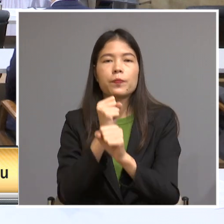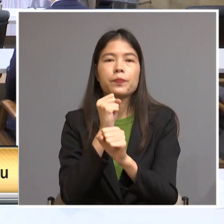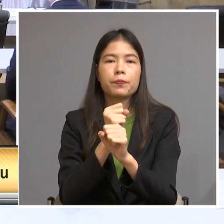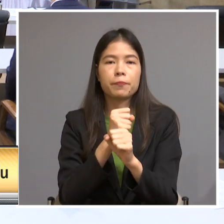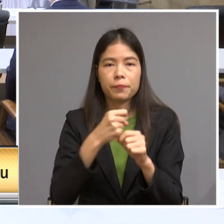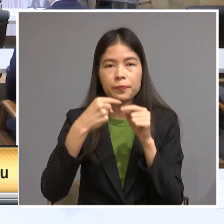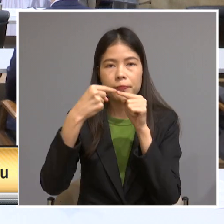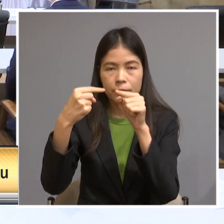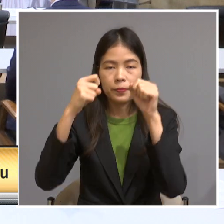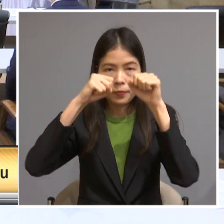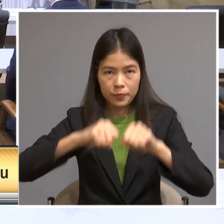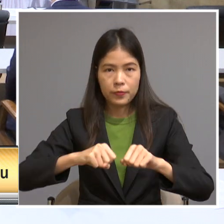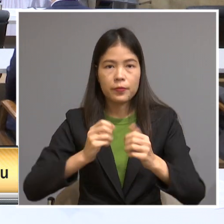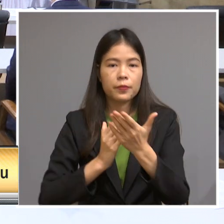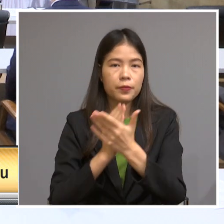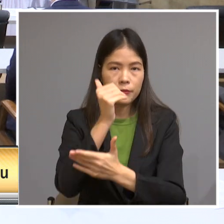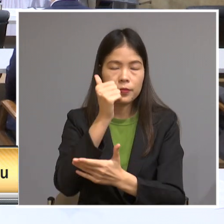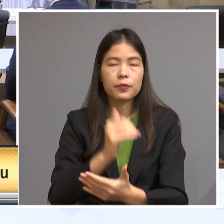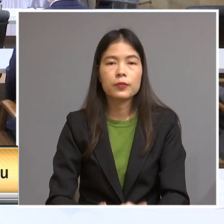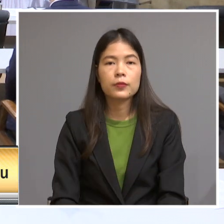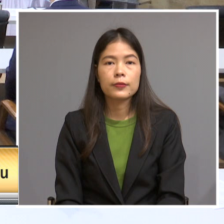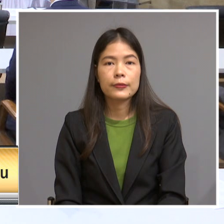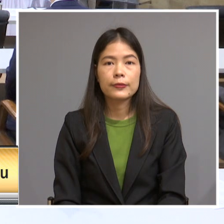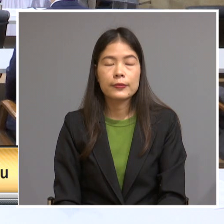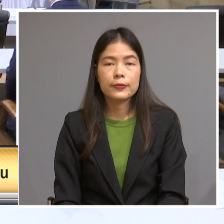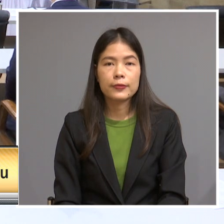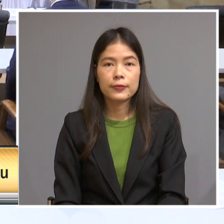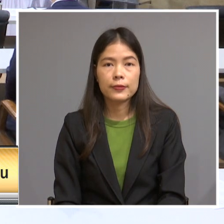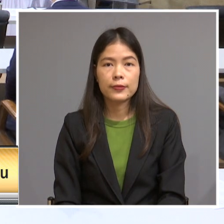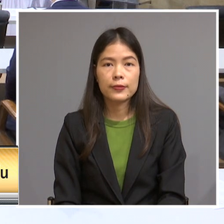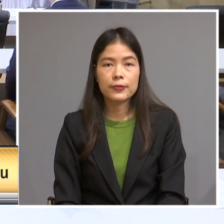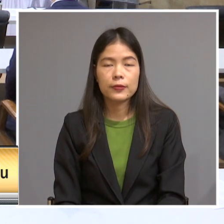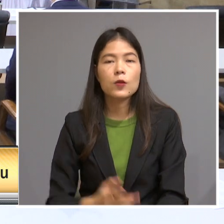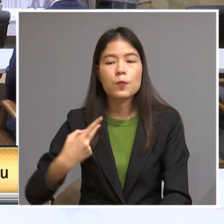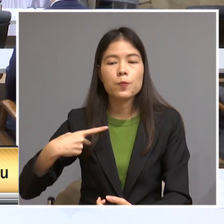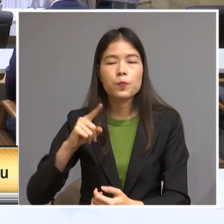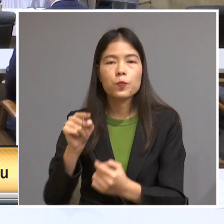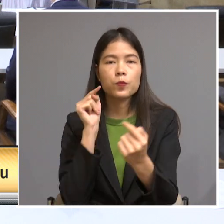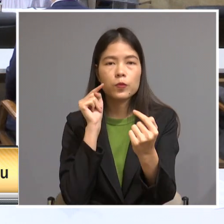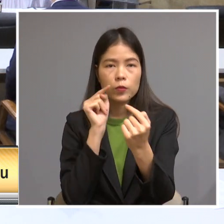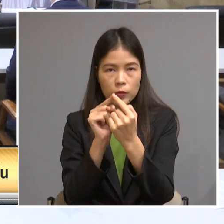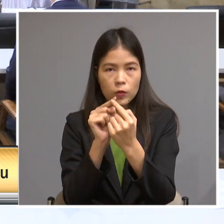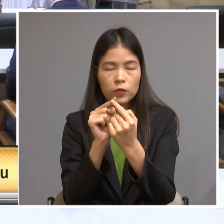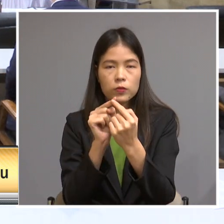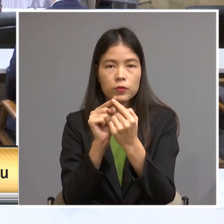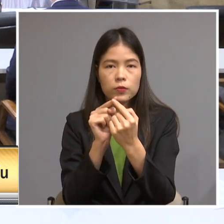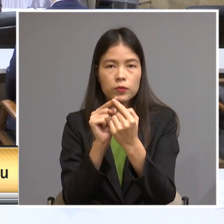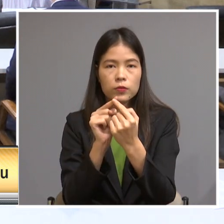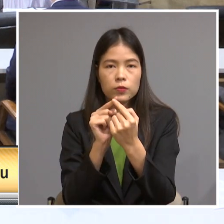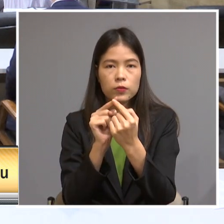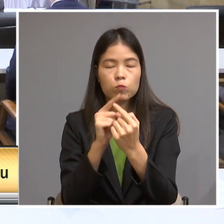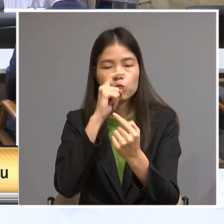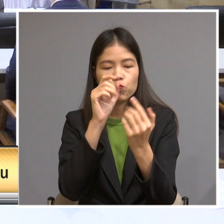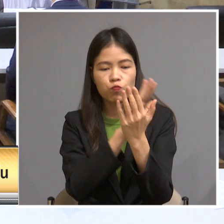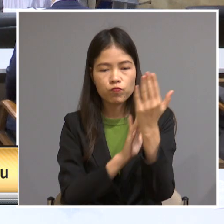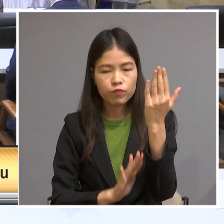อกาสจะสัดนได้กจะทำให้ครัผมครับ ก็เพื่อประโยชน์ สาธรณะเพื่อประโยชน์ของพี่น้ประชาชน์